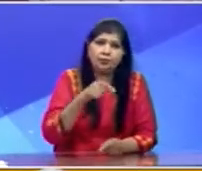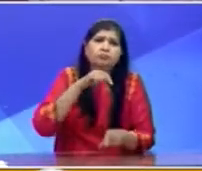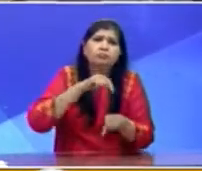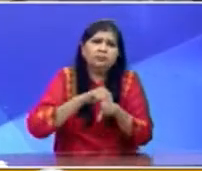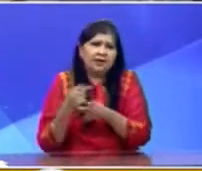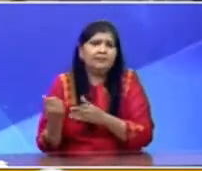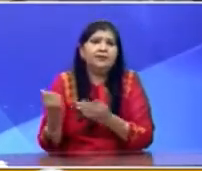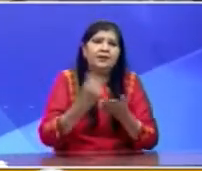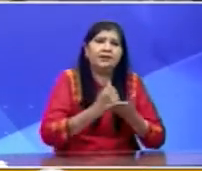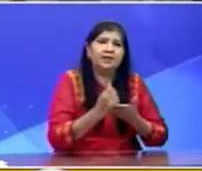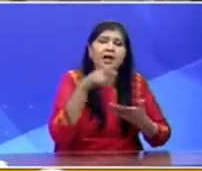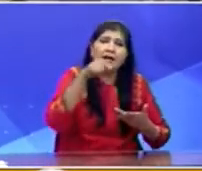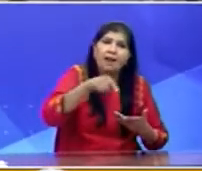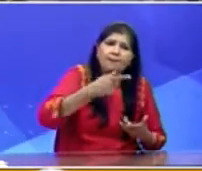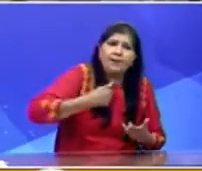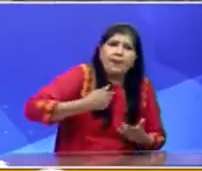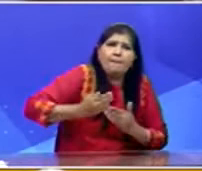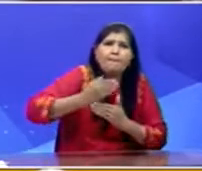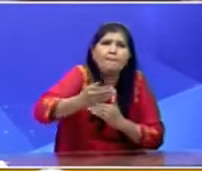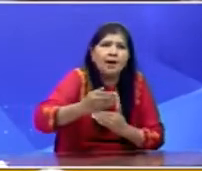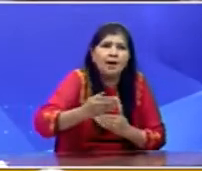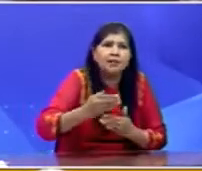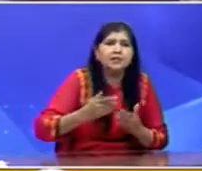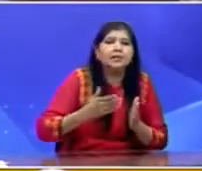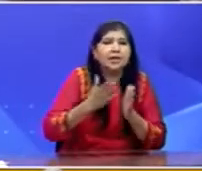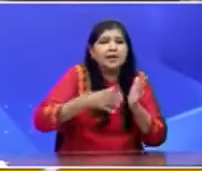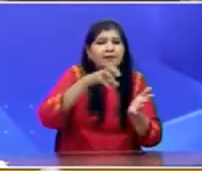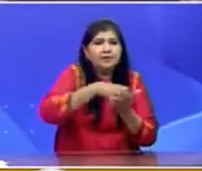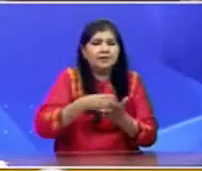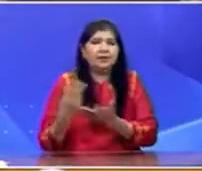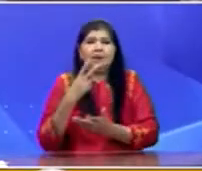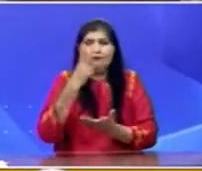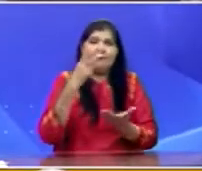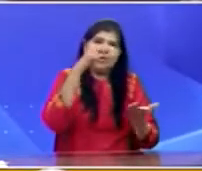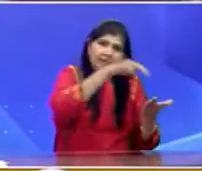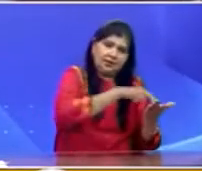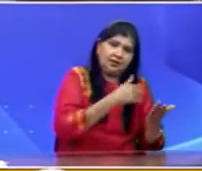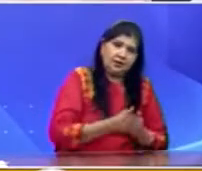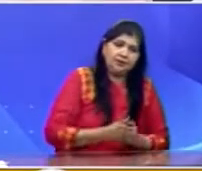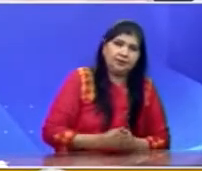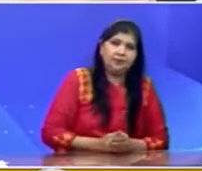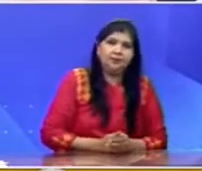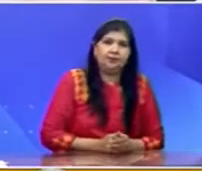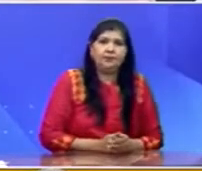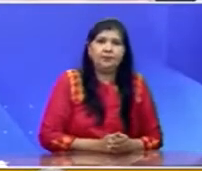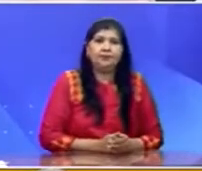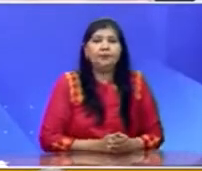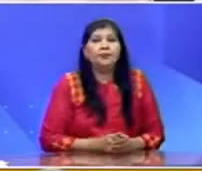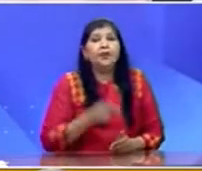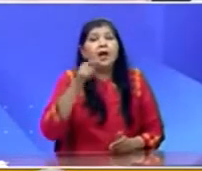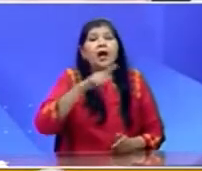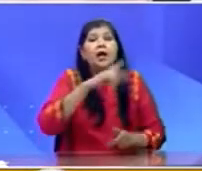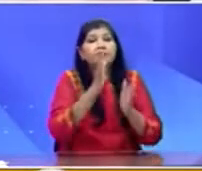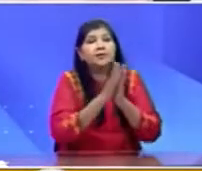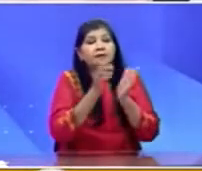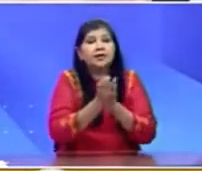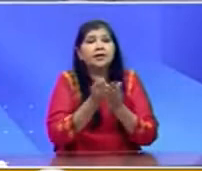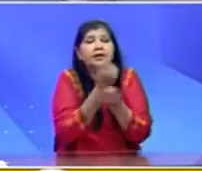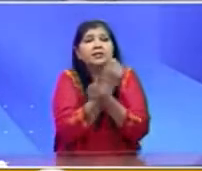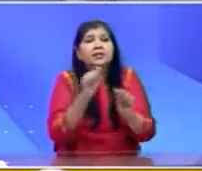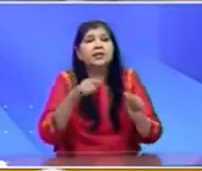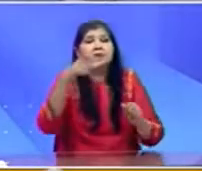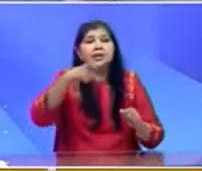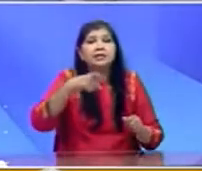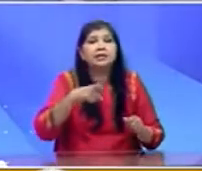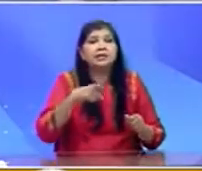निकालकर अपने पास के ऐसे ऐतिहासिक स्टेशन पर जरूर जाना चाहिए। आपको स्वतंत्रता